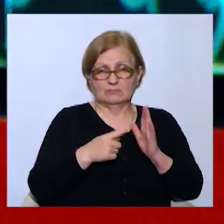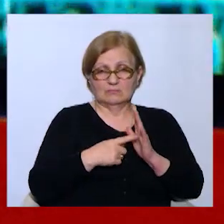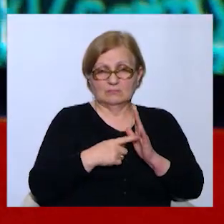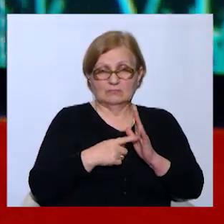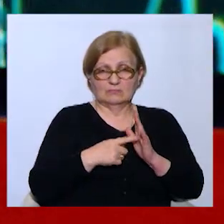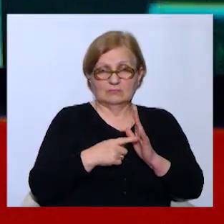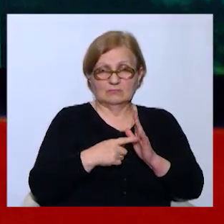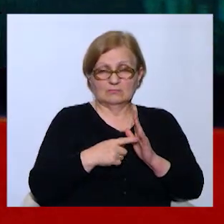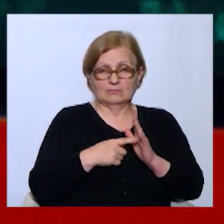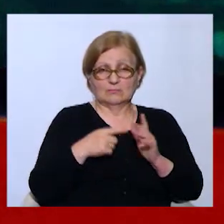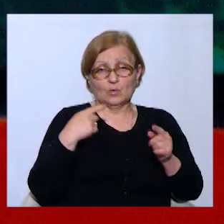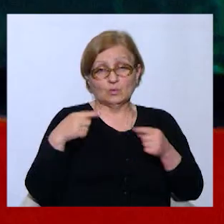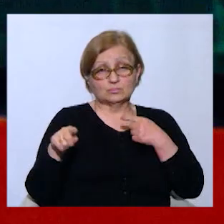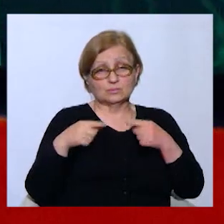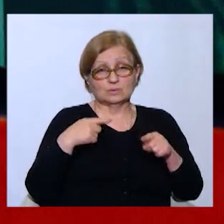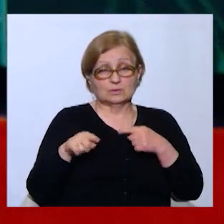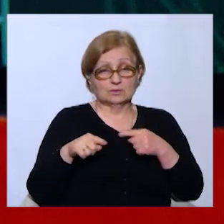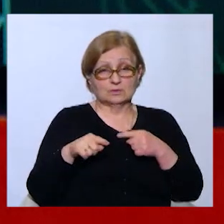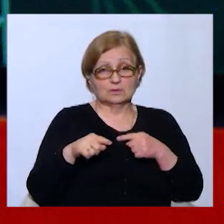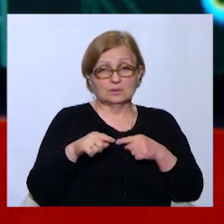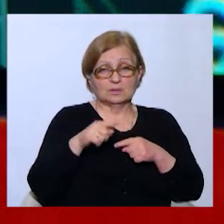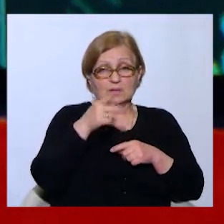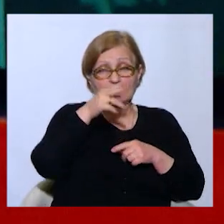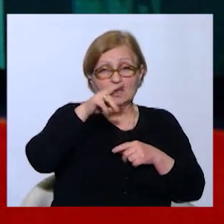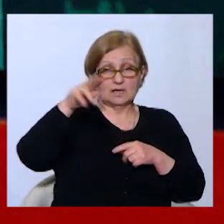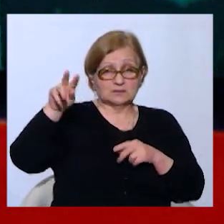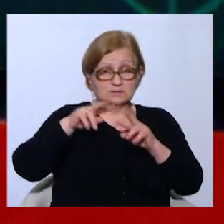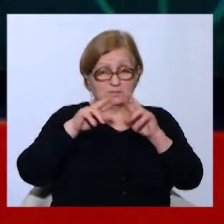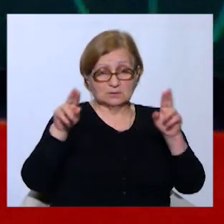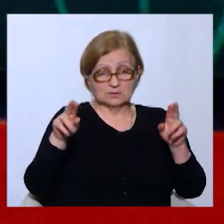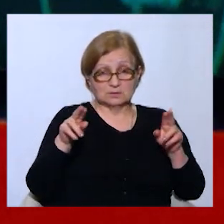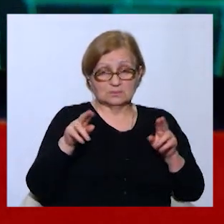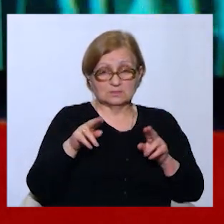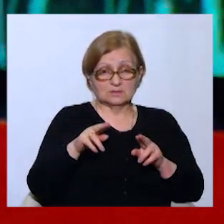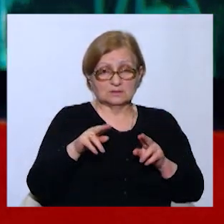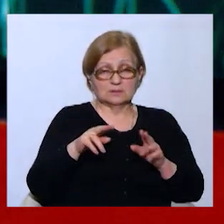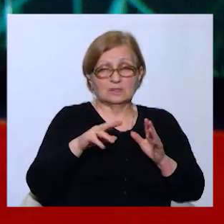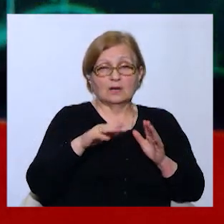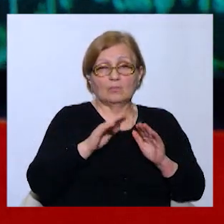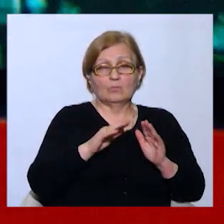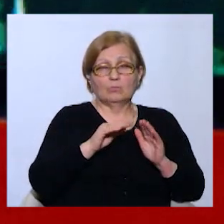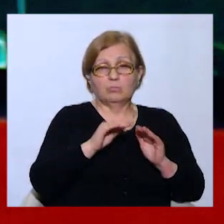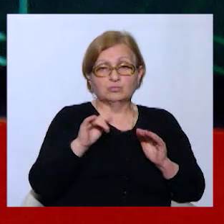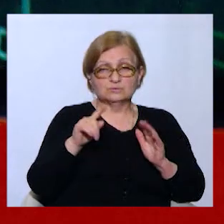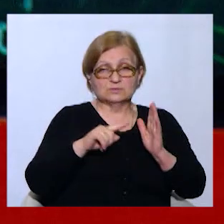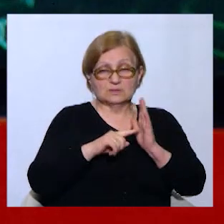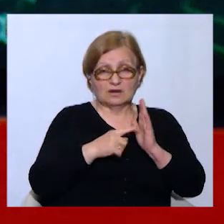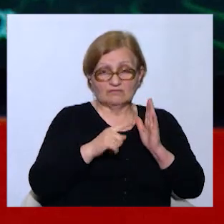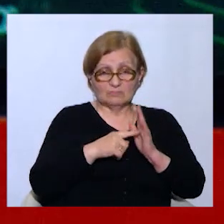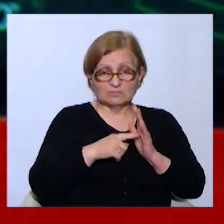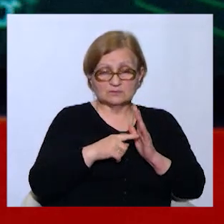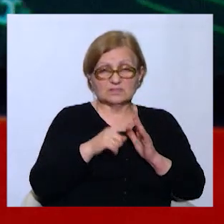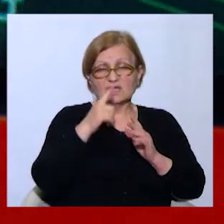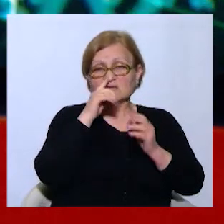ფუძეები სხვადასხვა, ხოლო ხარისხის მაჩვენებლები ერთნაირია, ეს იგივეა. ფუძეები გავამრავლო და ხარისხის მაჩვენებელი